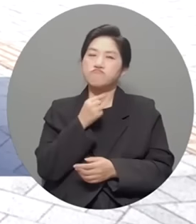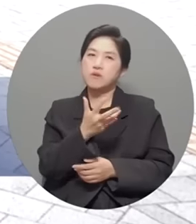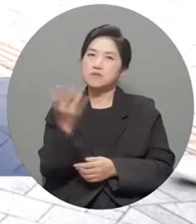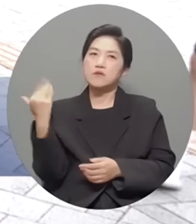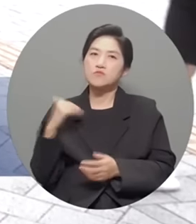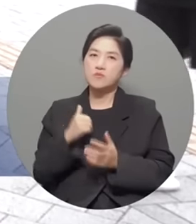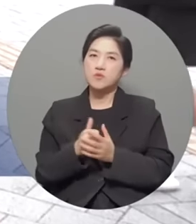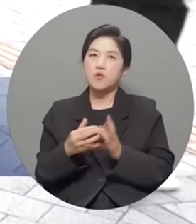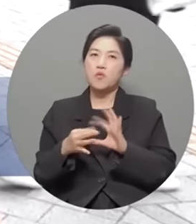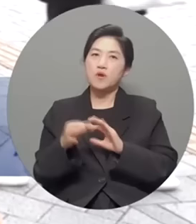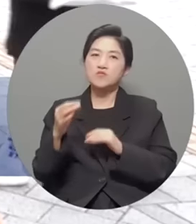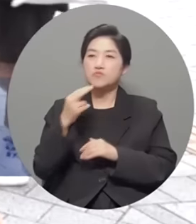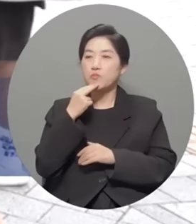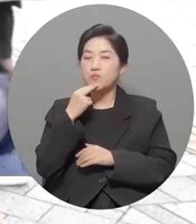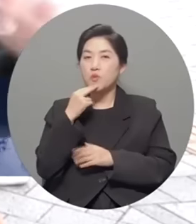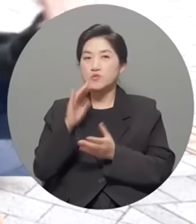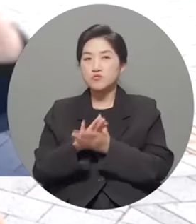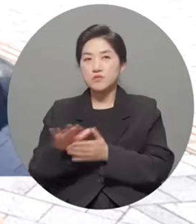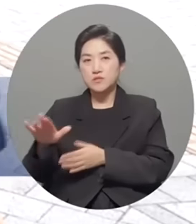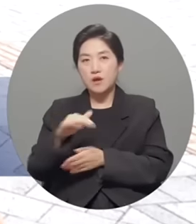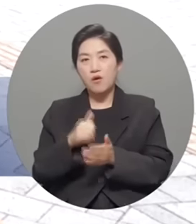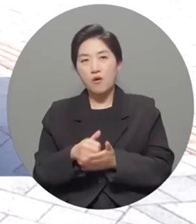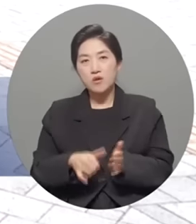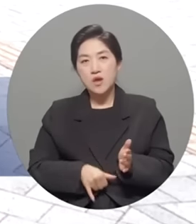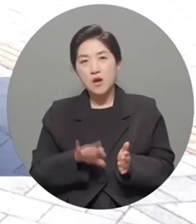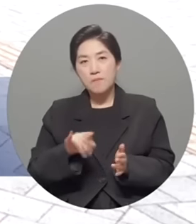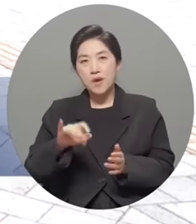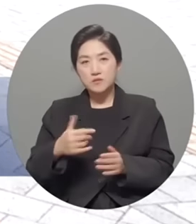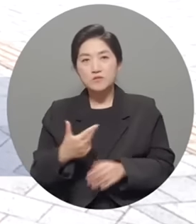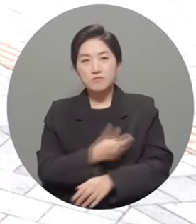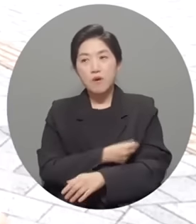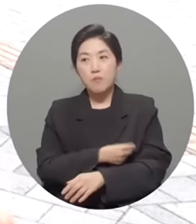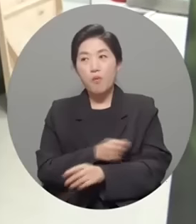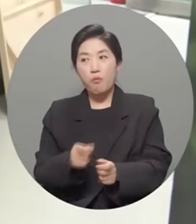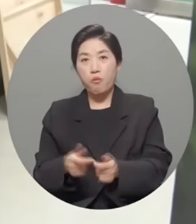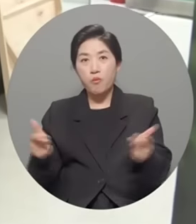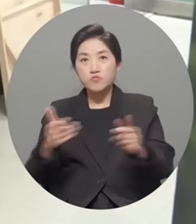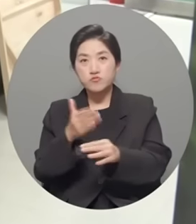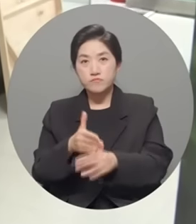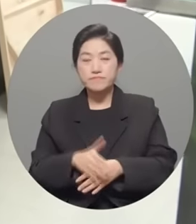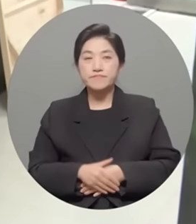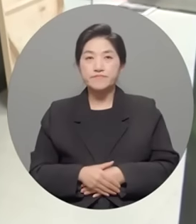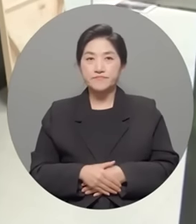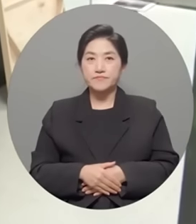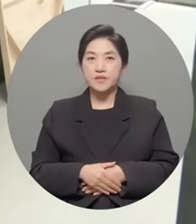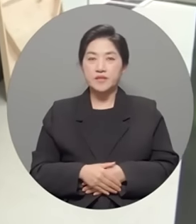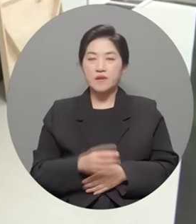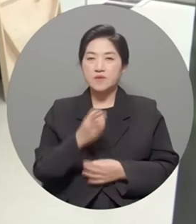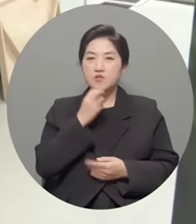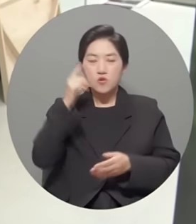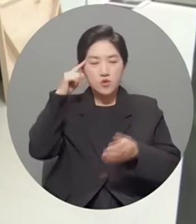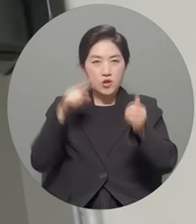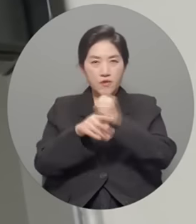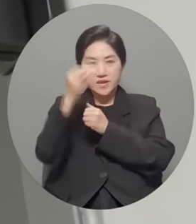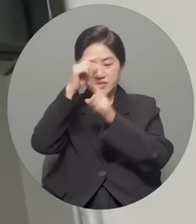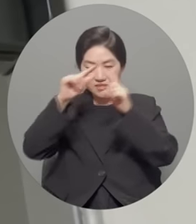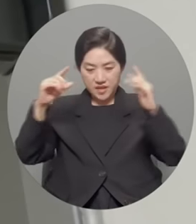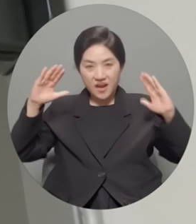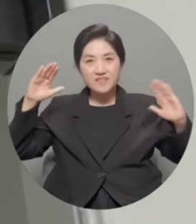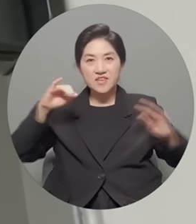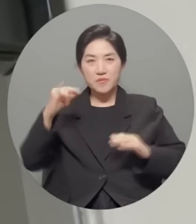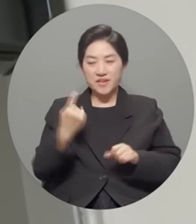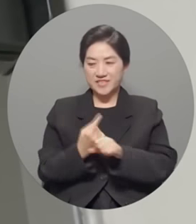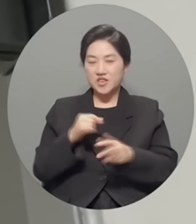제 주변에 관심 없던 친구들도 이제 하나둘씩 맞기 시작하고. 이에 서울과학기술대학생회는 지난해